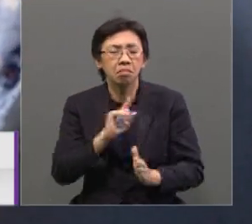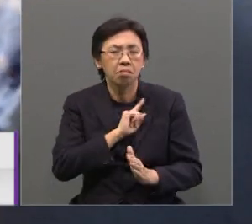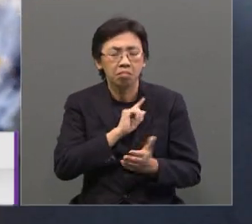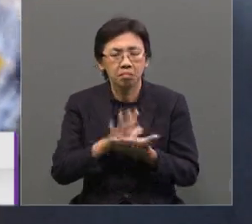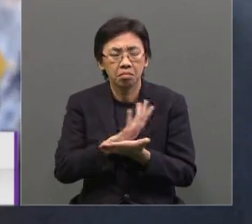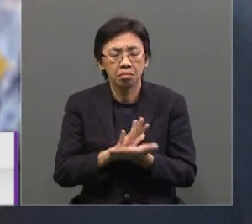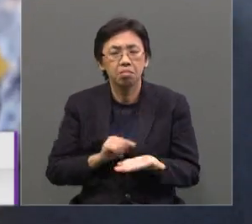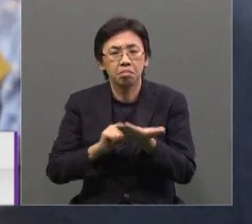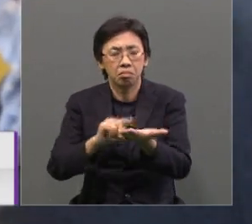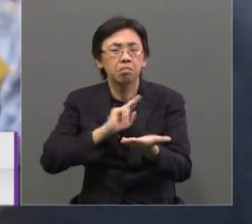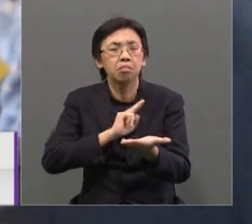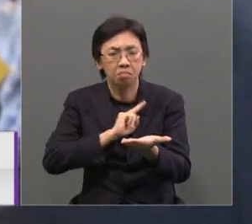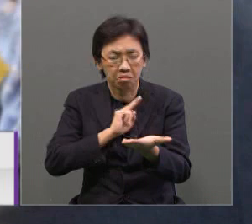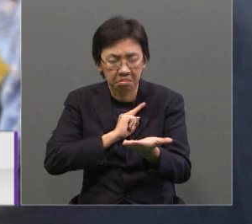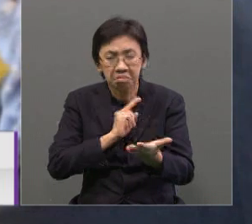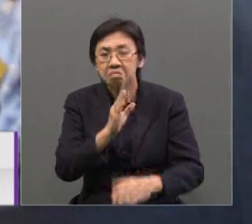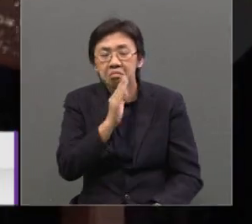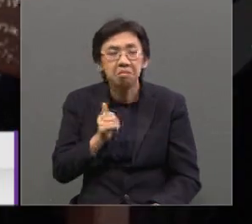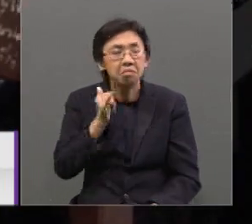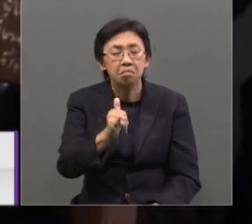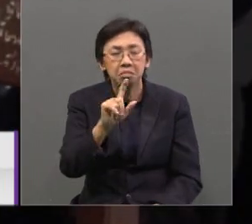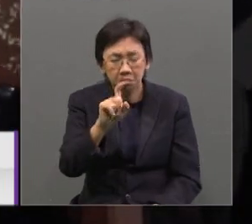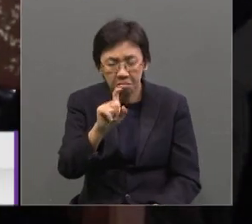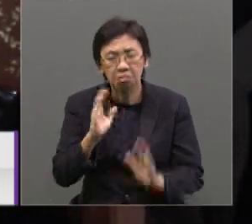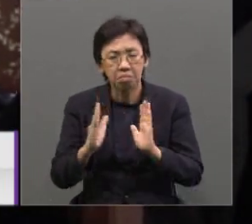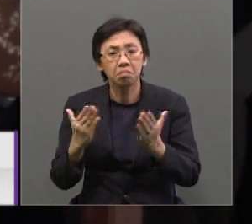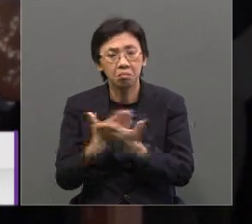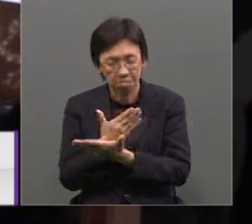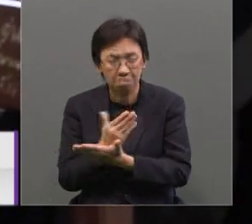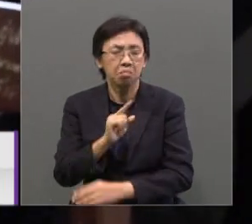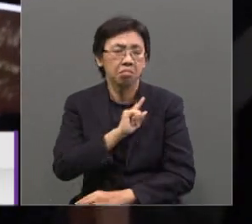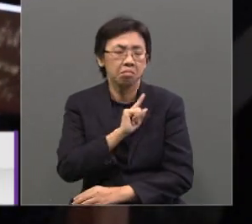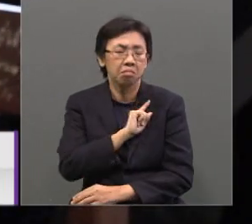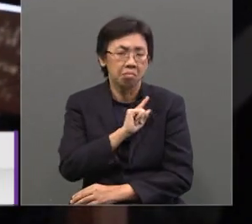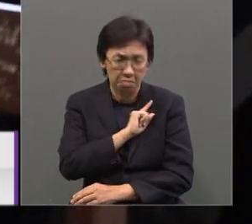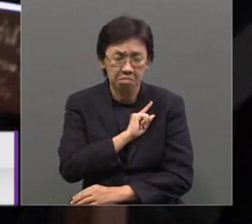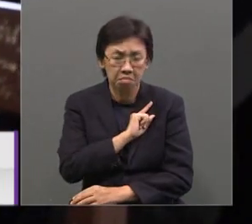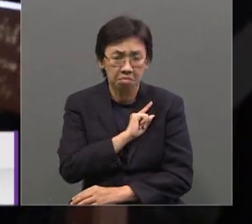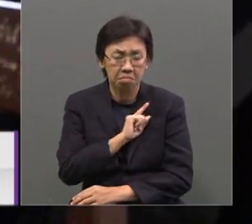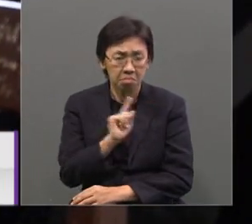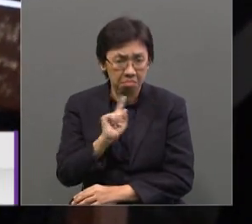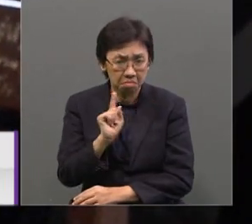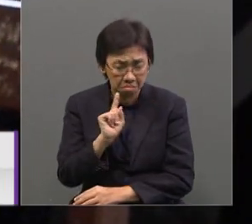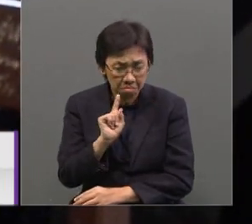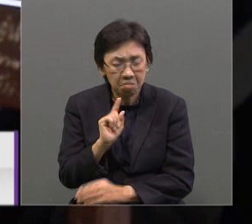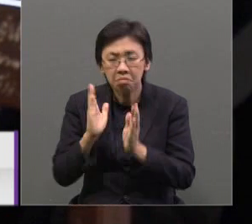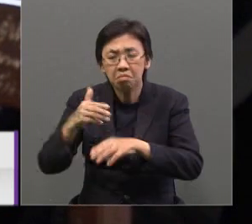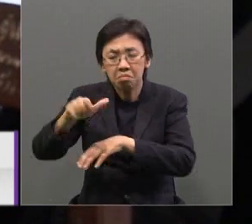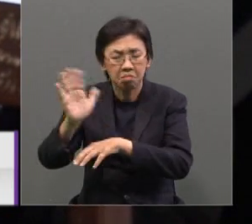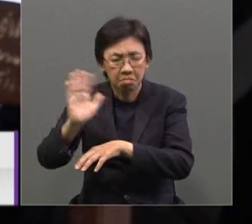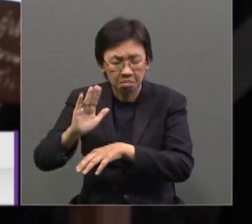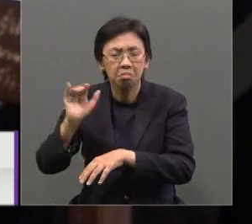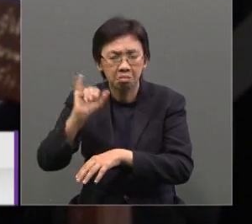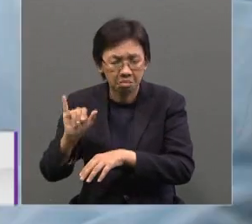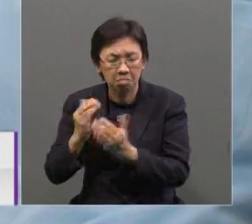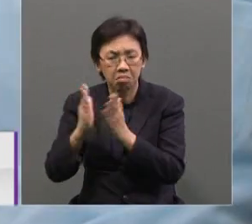ไปยื่นขอรับด้วยตัวเองนะคะถ้าหากไปไม่ได้ก็ให้ส่งตัวแทนมาซึ่งตัวแทนที่จะไปต้องเป็นญาติเท่านั้นนะคะรวมถึงก